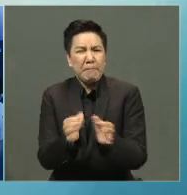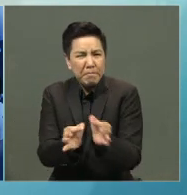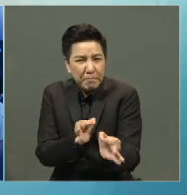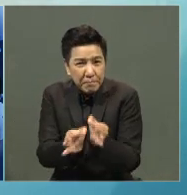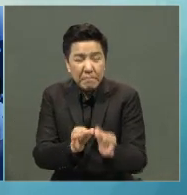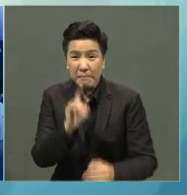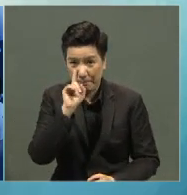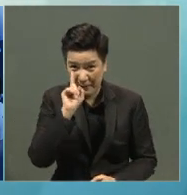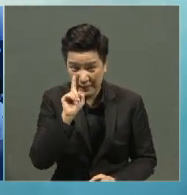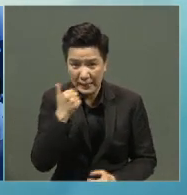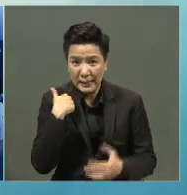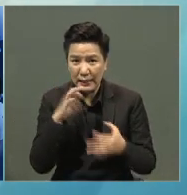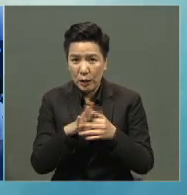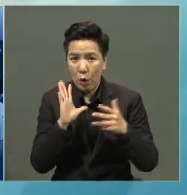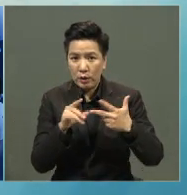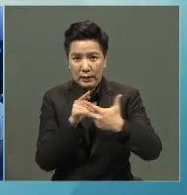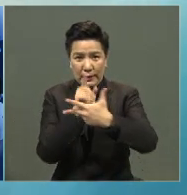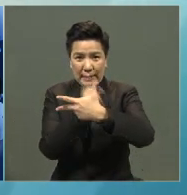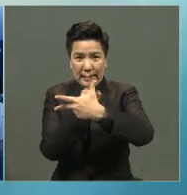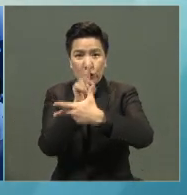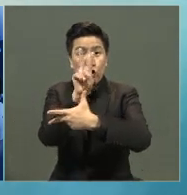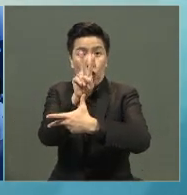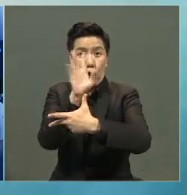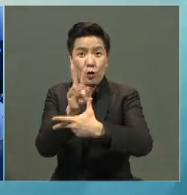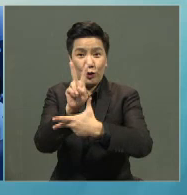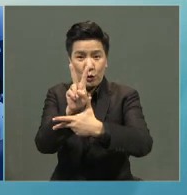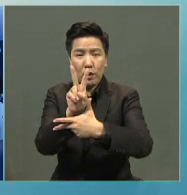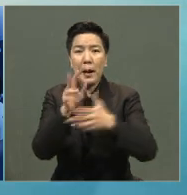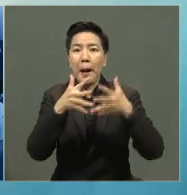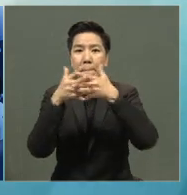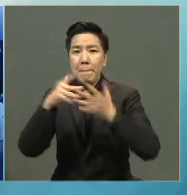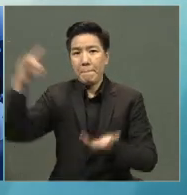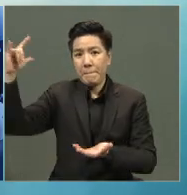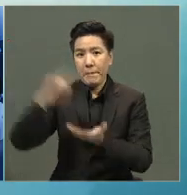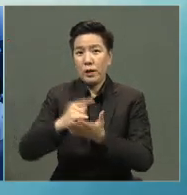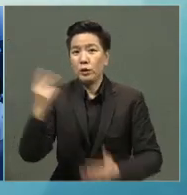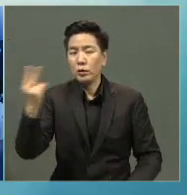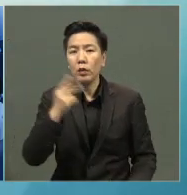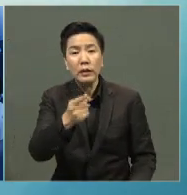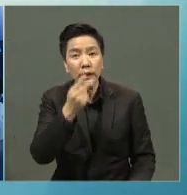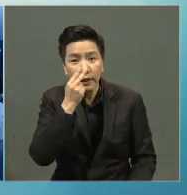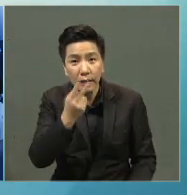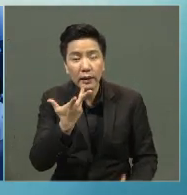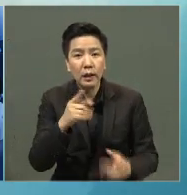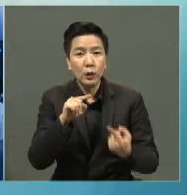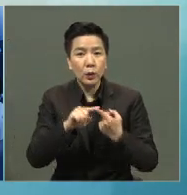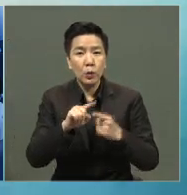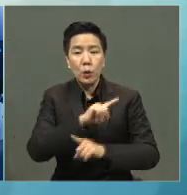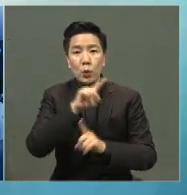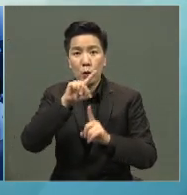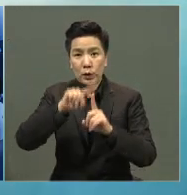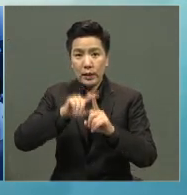พฤษภาคมขอขยายความใน 2รายแรกนะครับกลับมาจาก 3เอริกาการประชุมเห็นไหมครับในวันที่